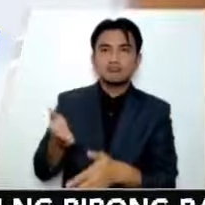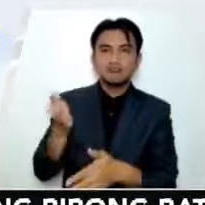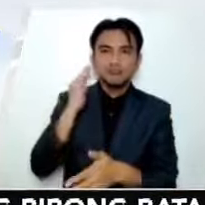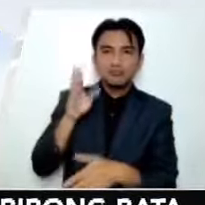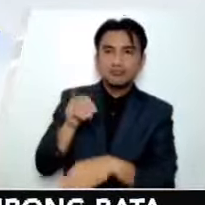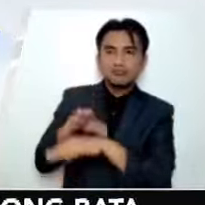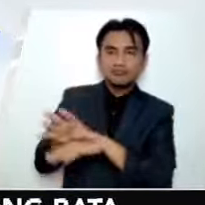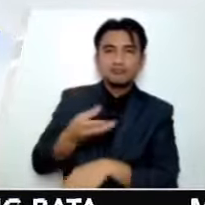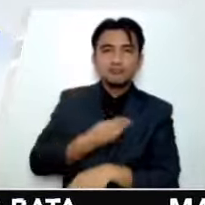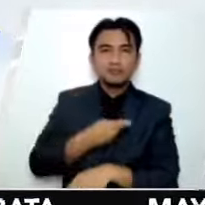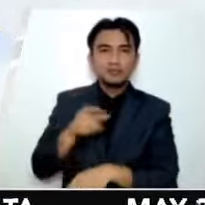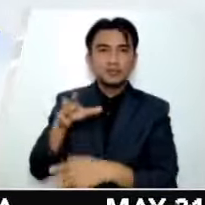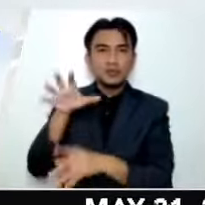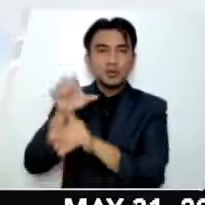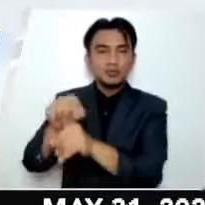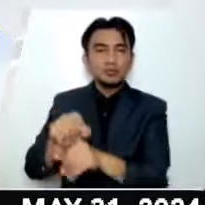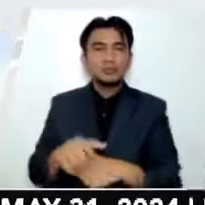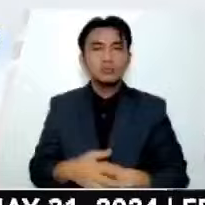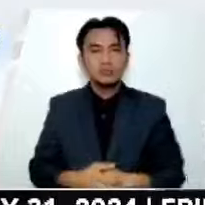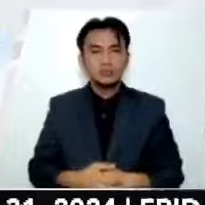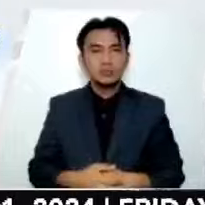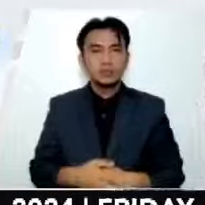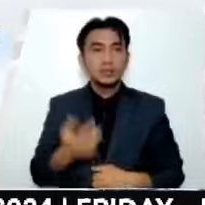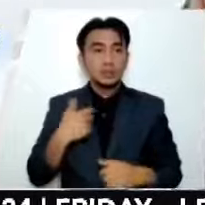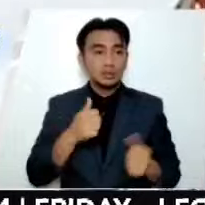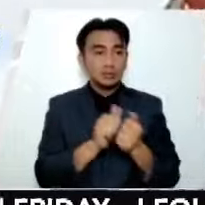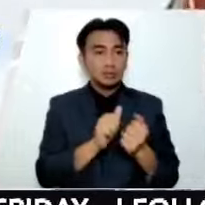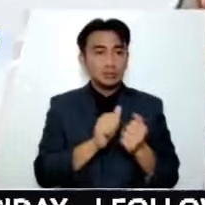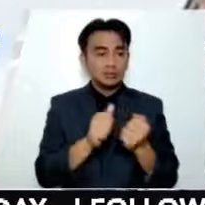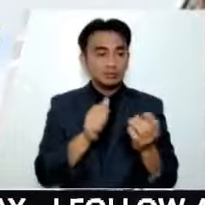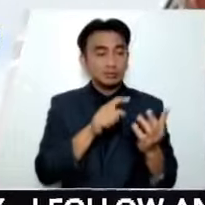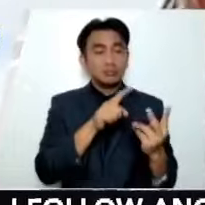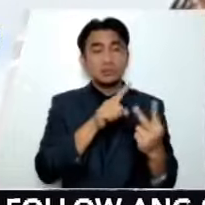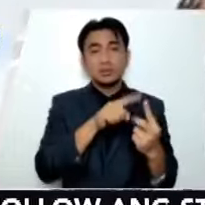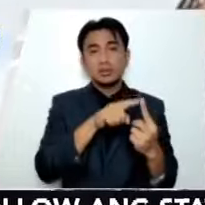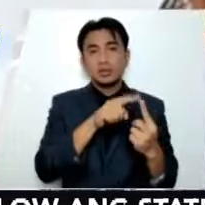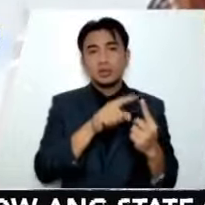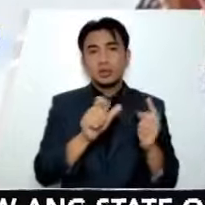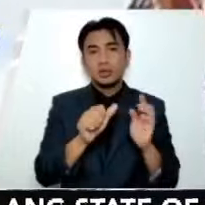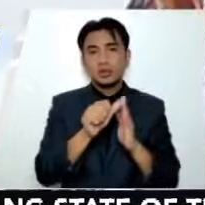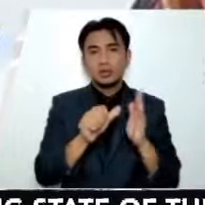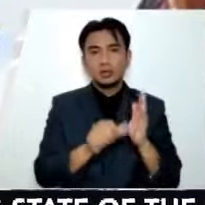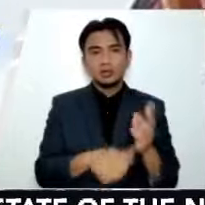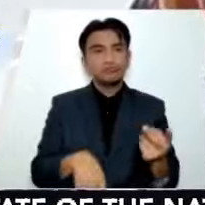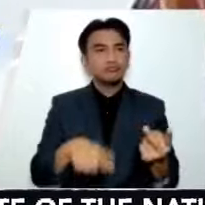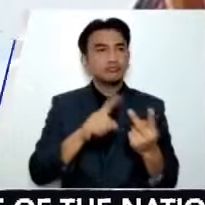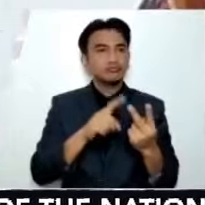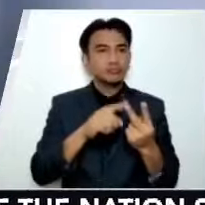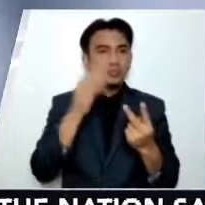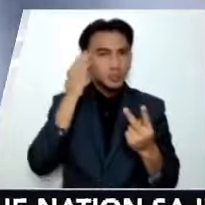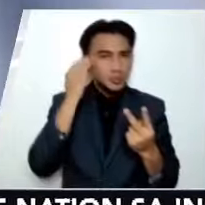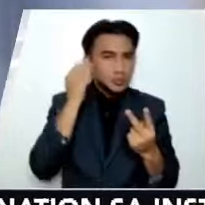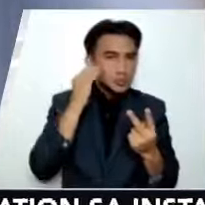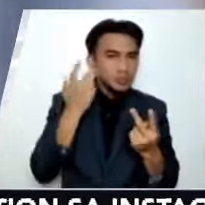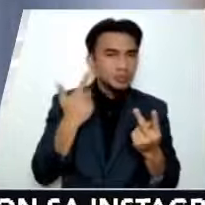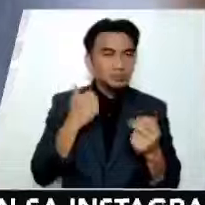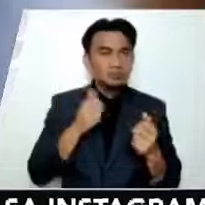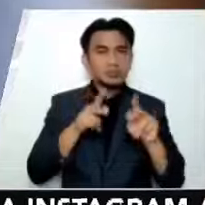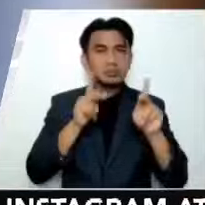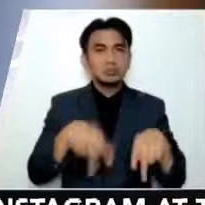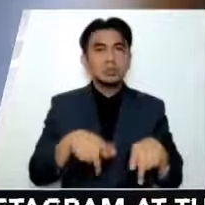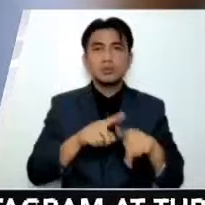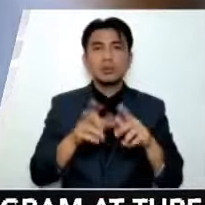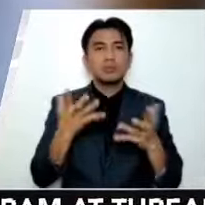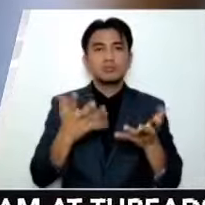mga suspect ang isang attorney Mark at isa pang Korean national, pero wala sila sa entrapment operation. My uncle offered